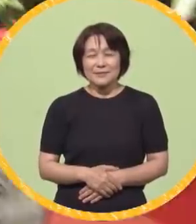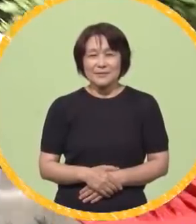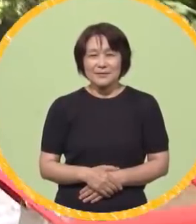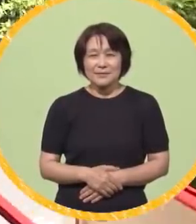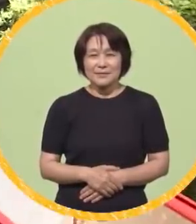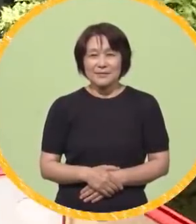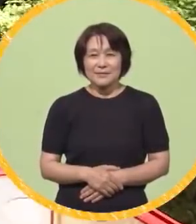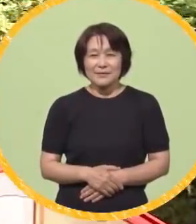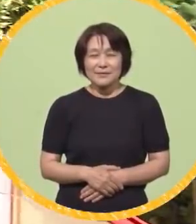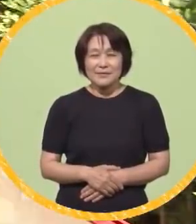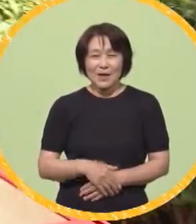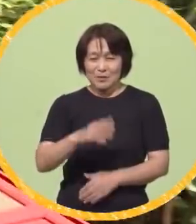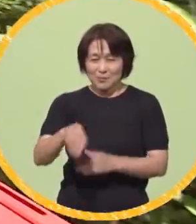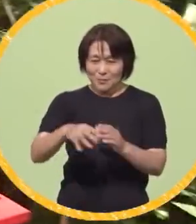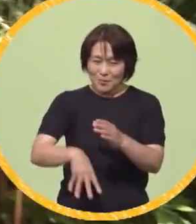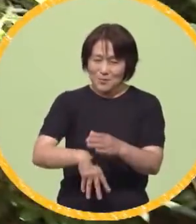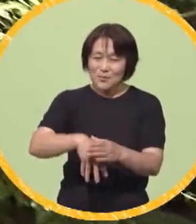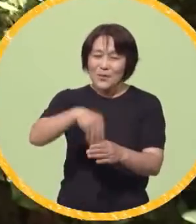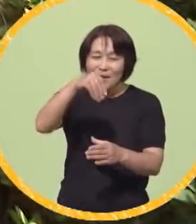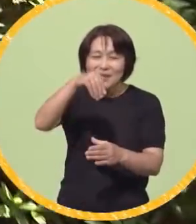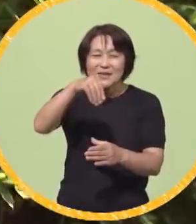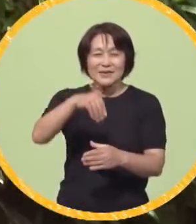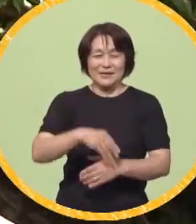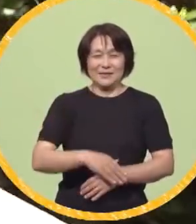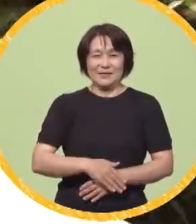ちょっとおみくじを引いてみたいと思います。